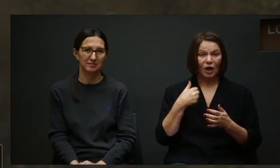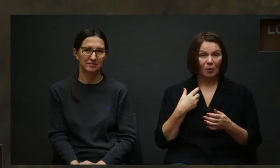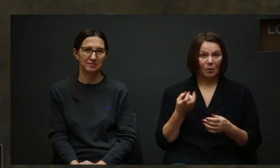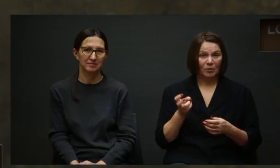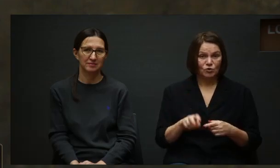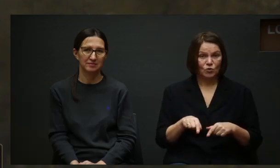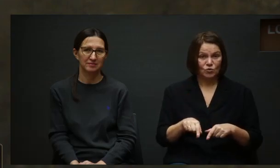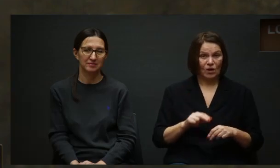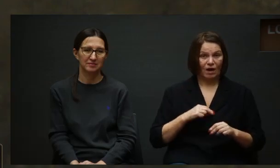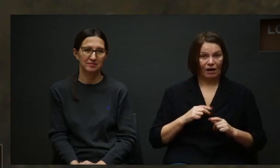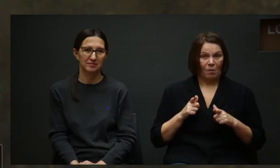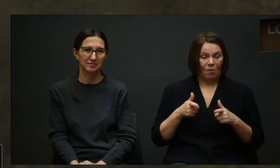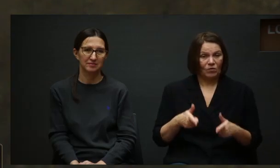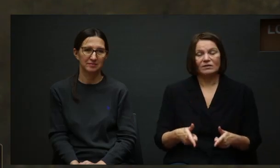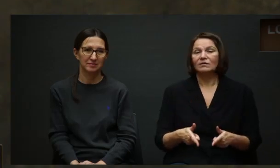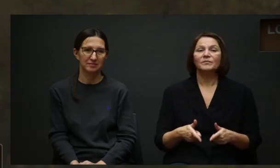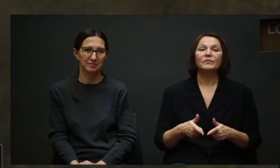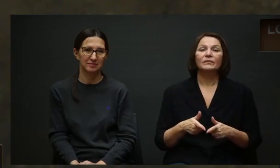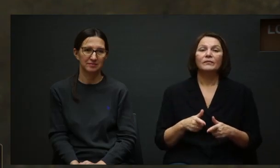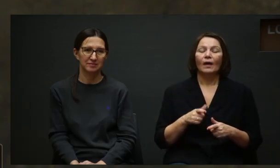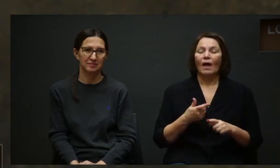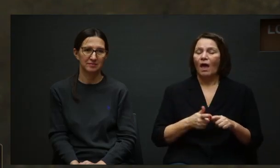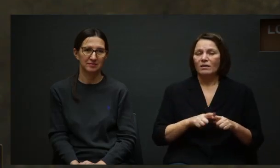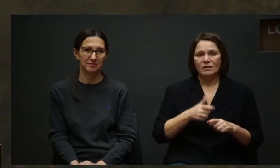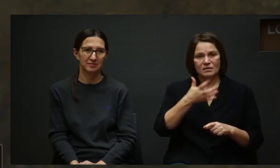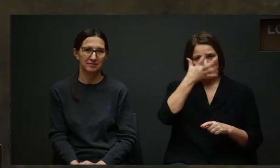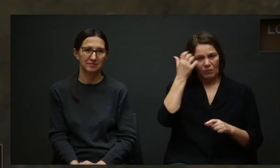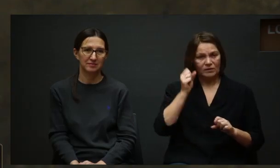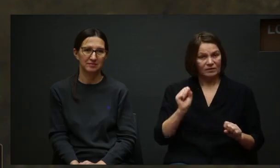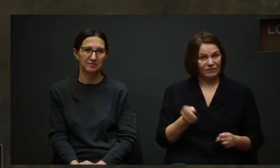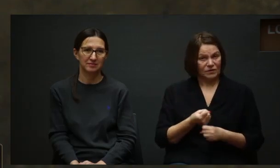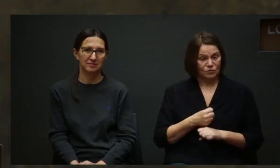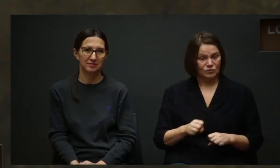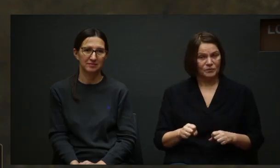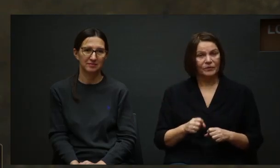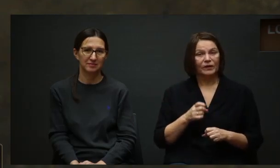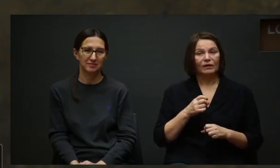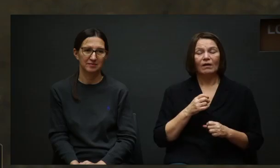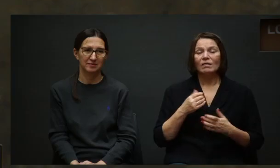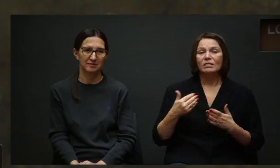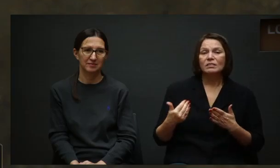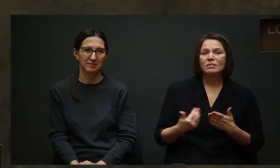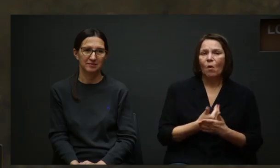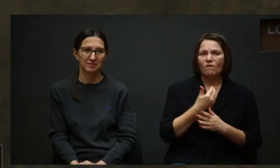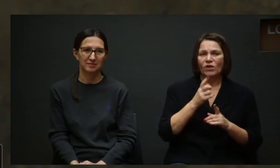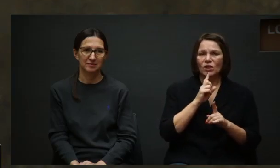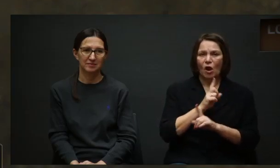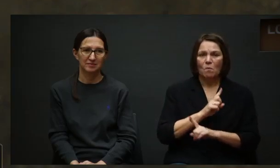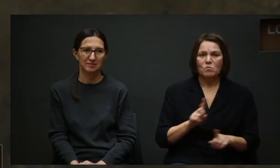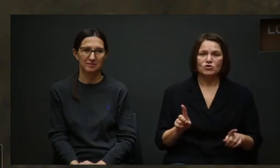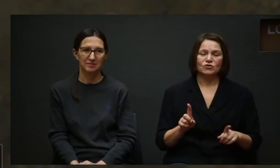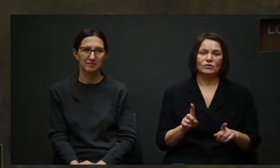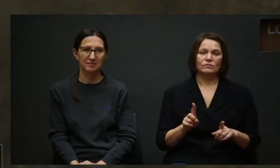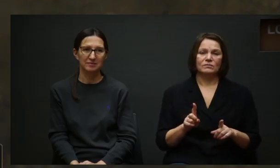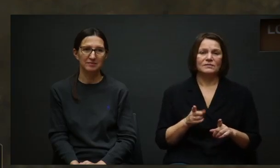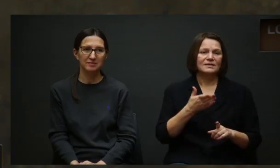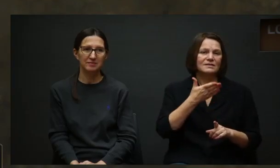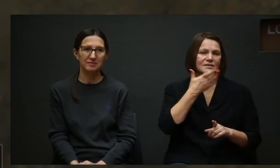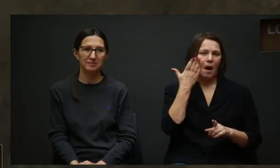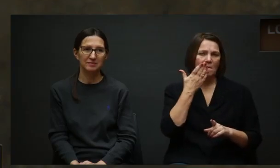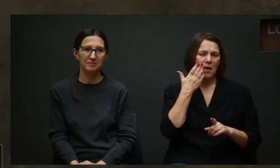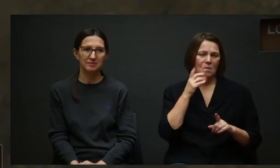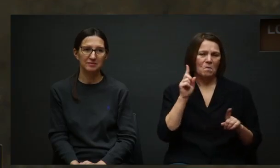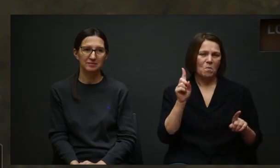сюда работать. И это незабываемый, новый, необычный запах